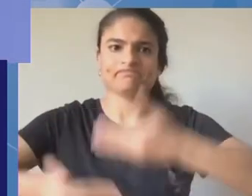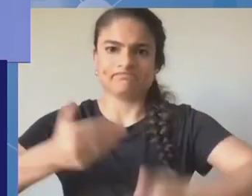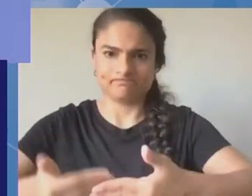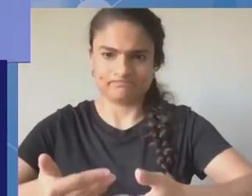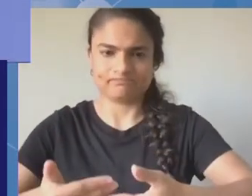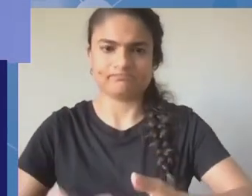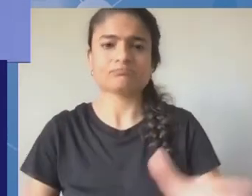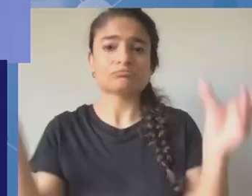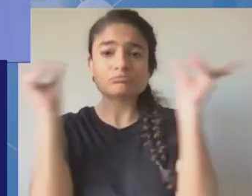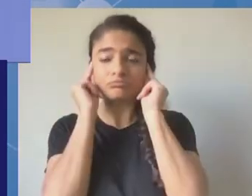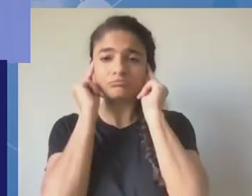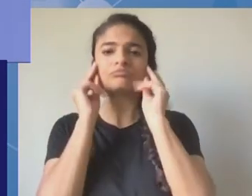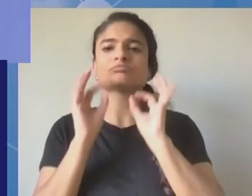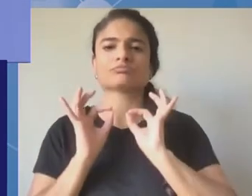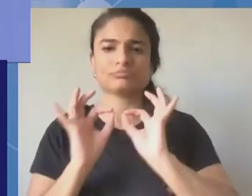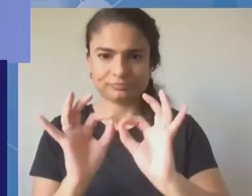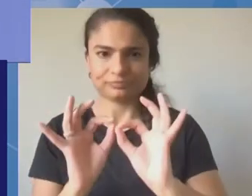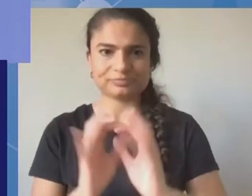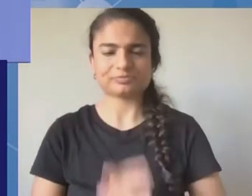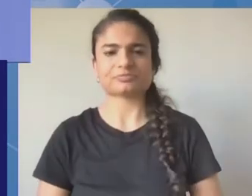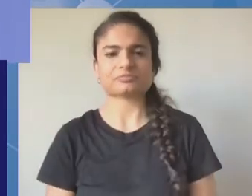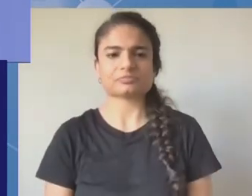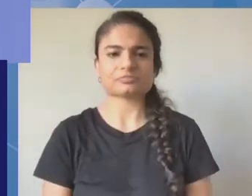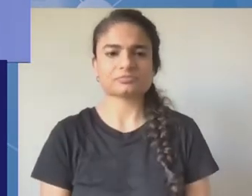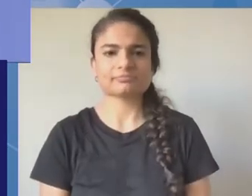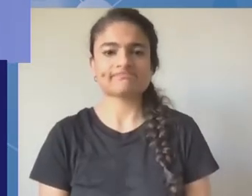IGF 会论坛。非常感谢你的评论。